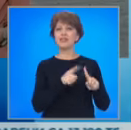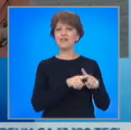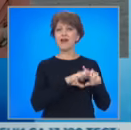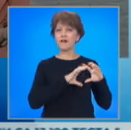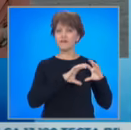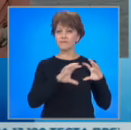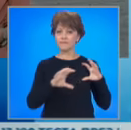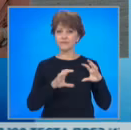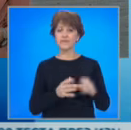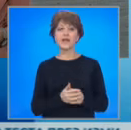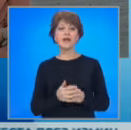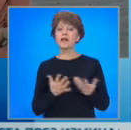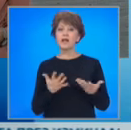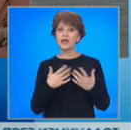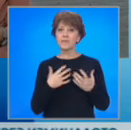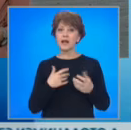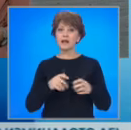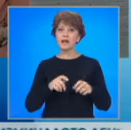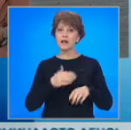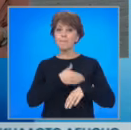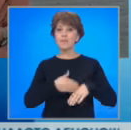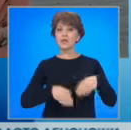на инцидента. Тони, има ли пострадали?